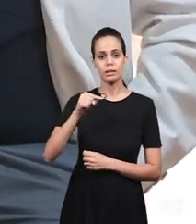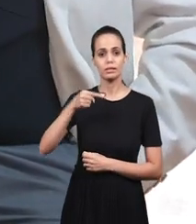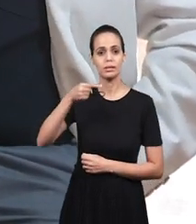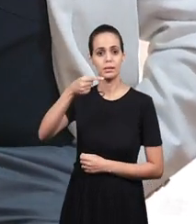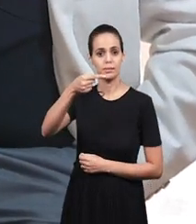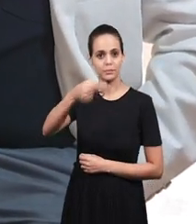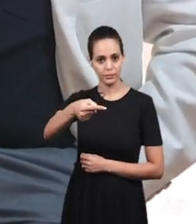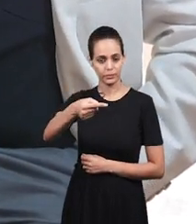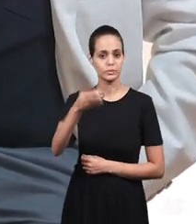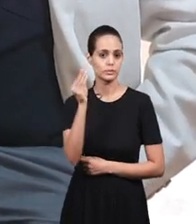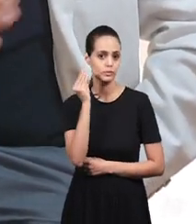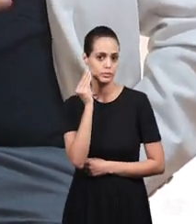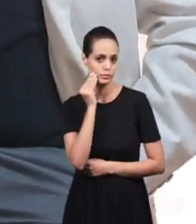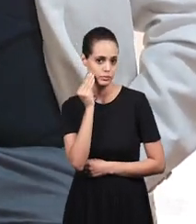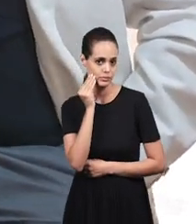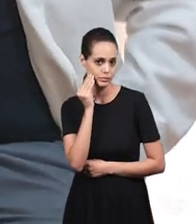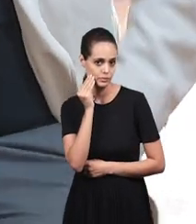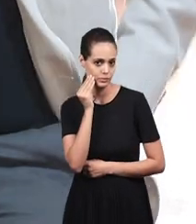à propos de